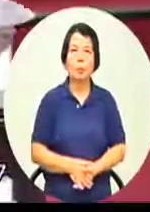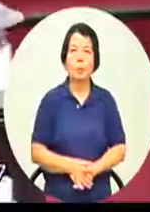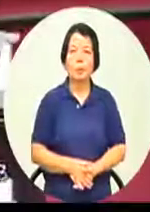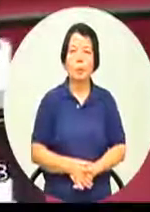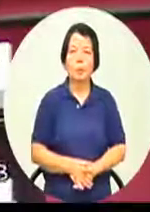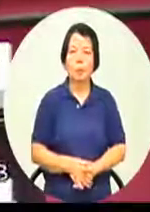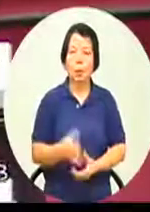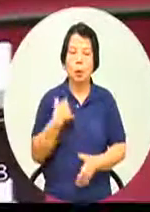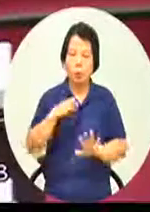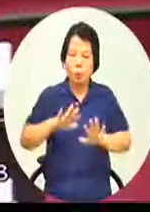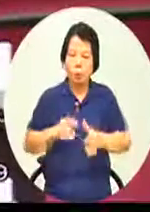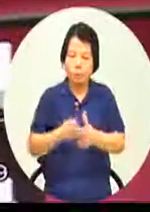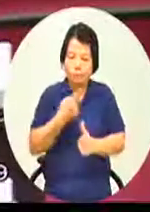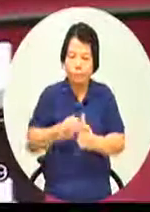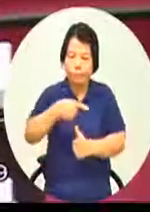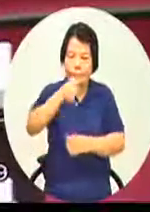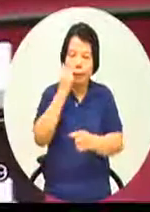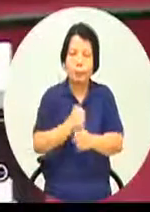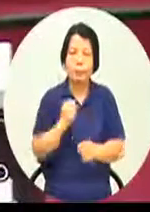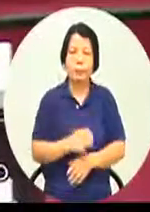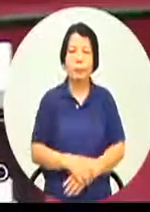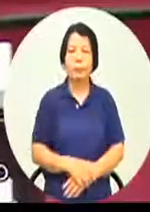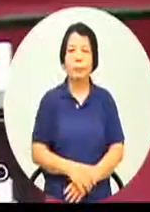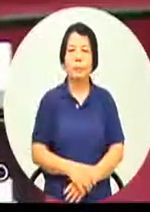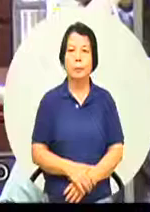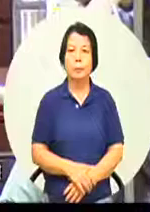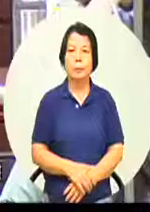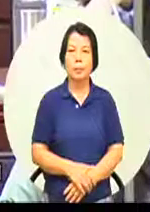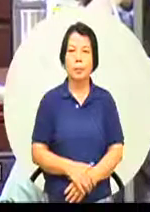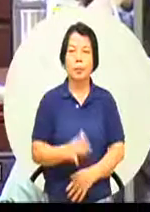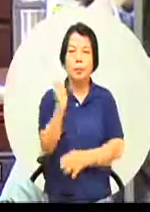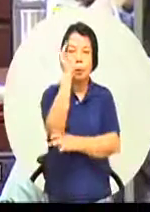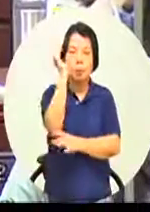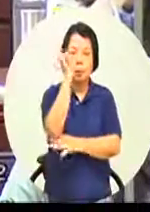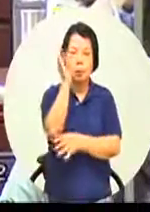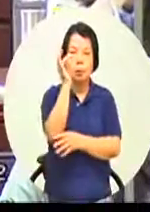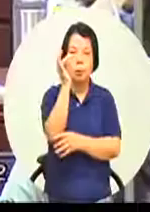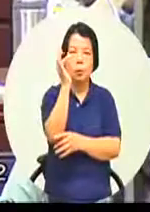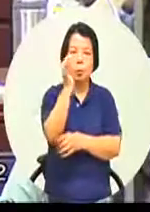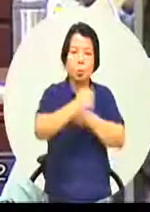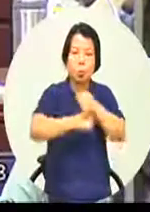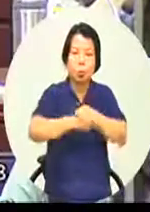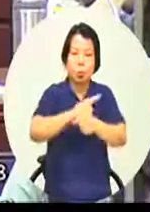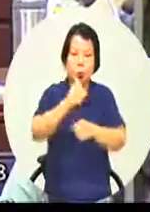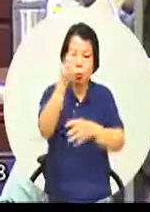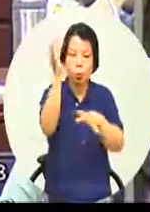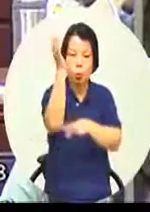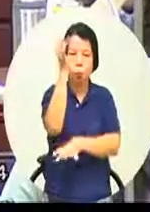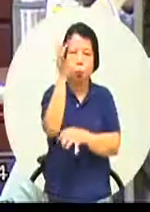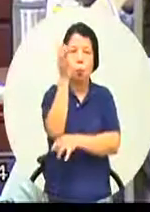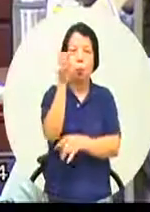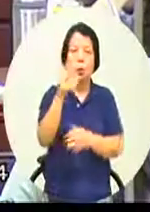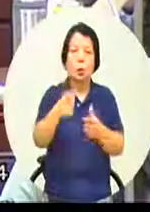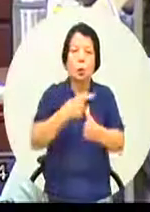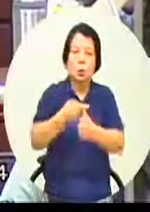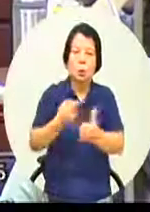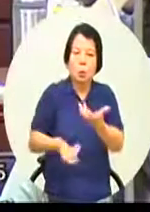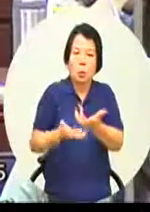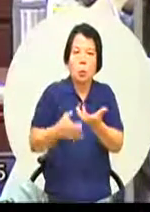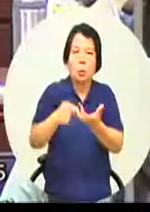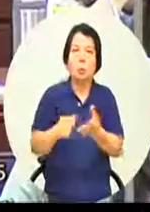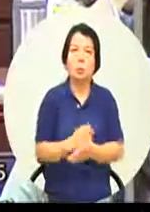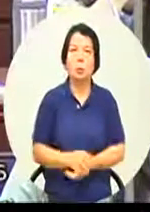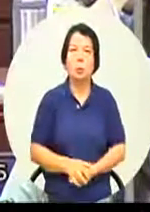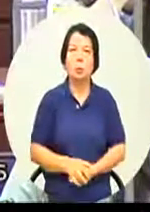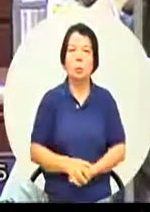我们领先其他县。 那个是那个树撒葬园区，不是火葬场。 是树葬，可是不是要先火化吗？ 那火化，因为火化